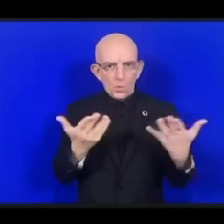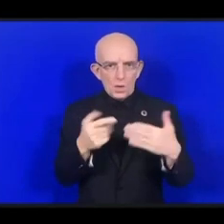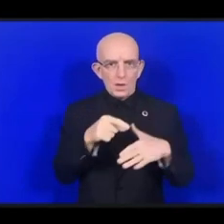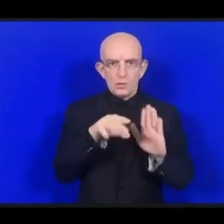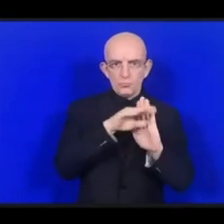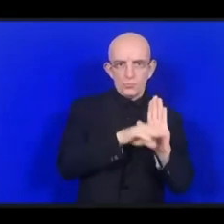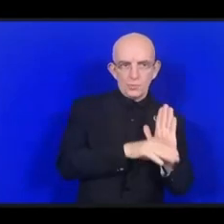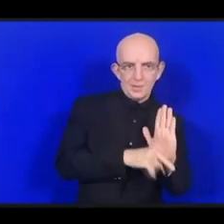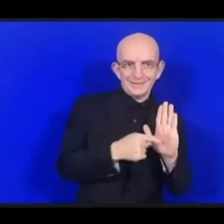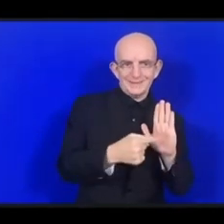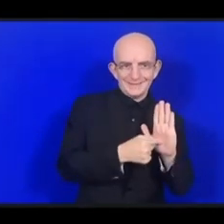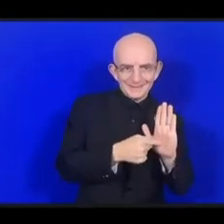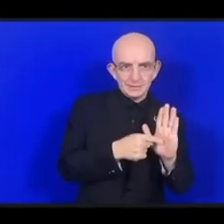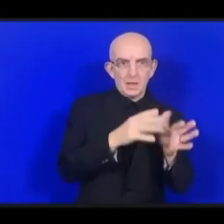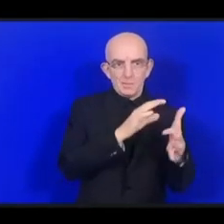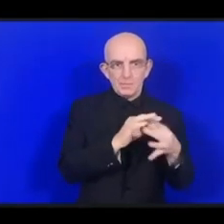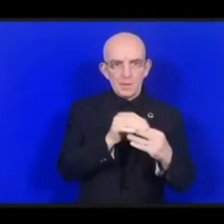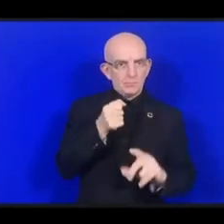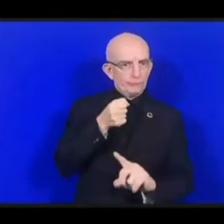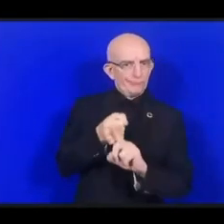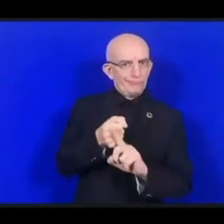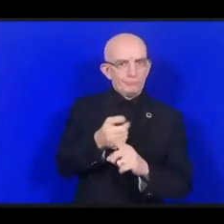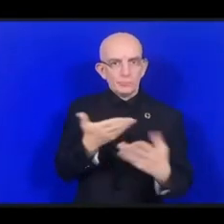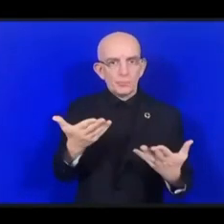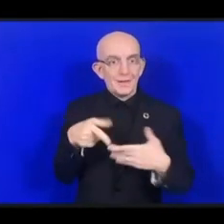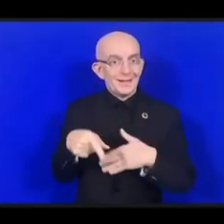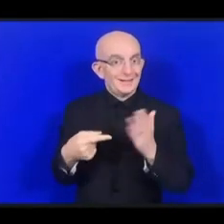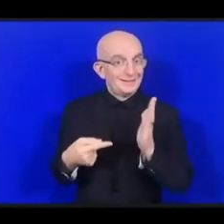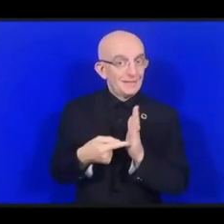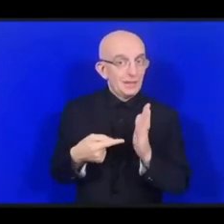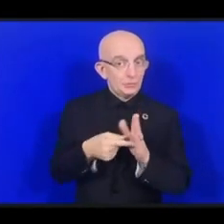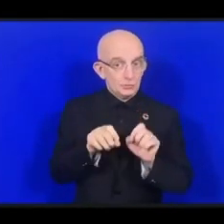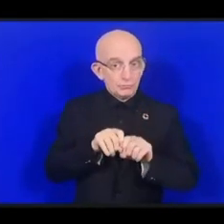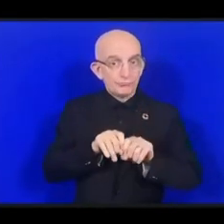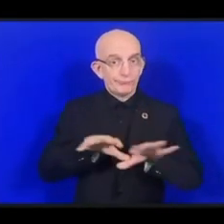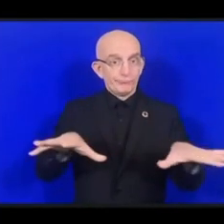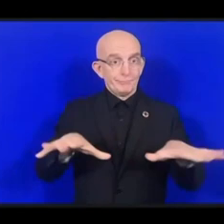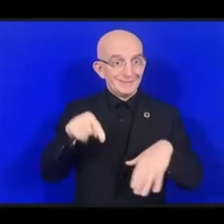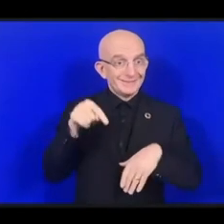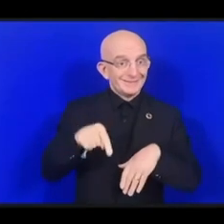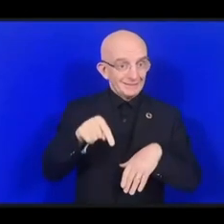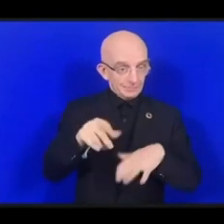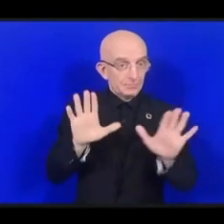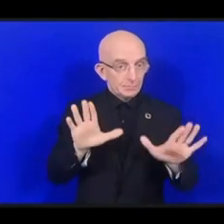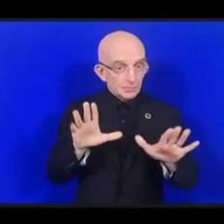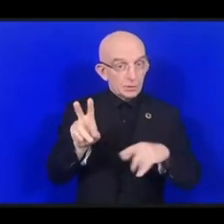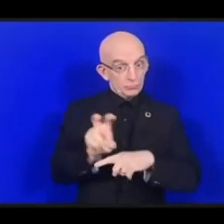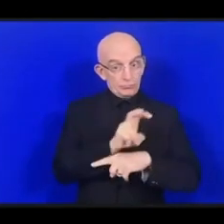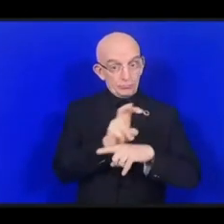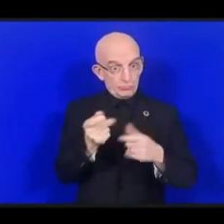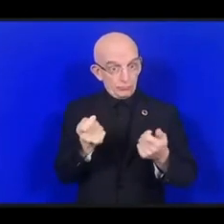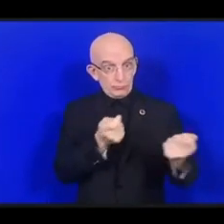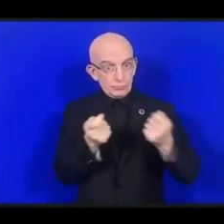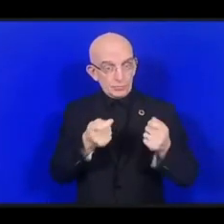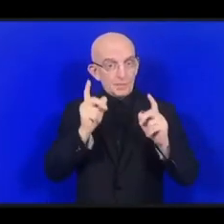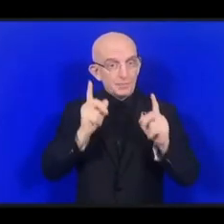الخاص بالتكنولوجيا على حياتنا يجب ان نحقق هذا